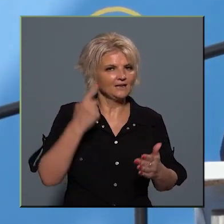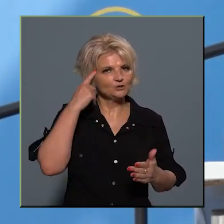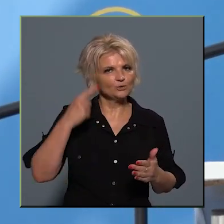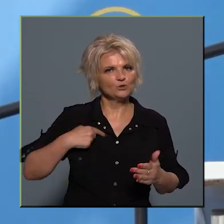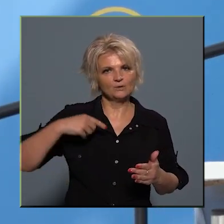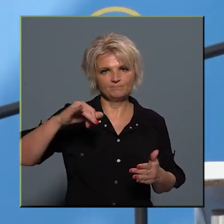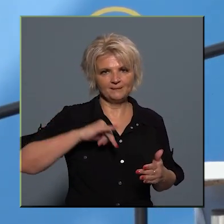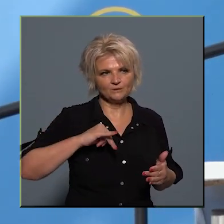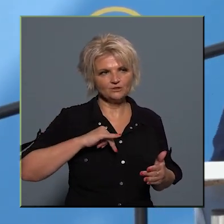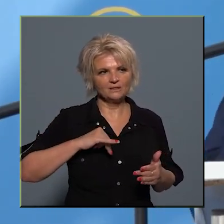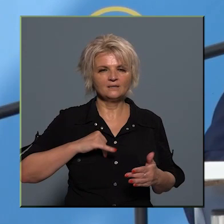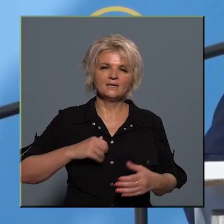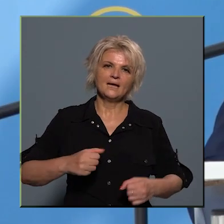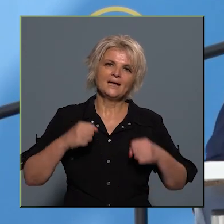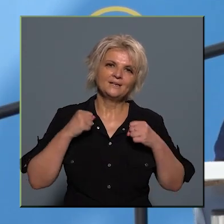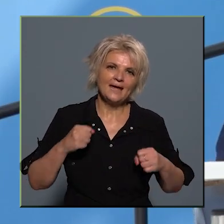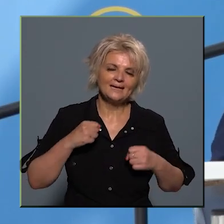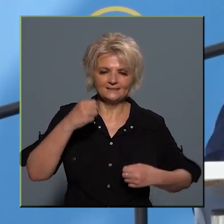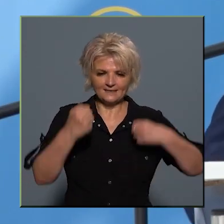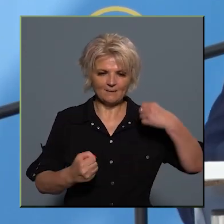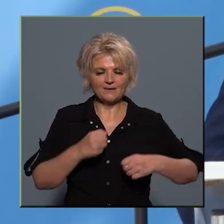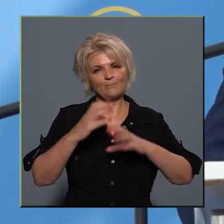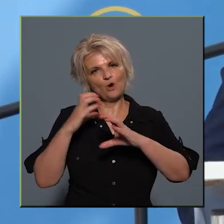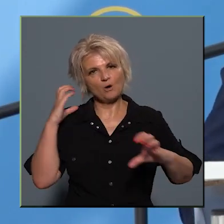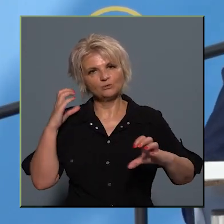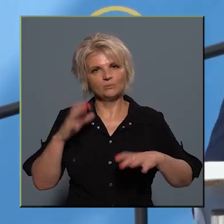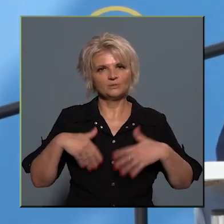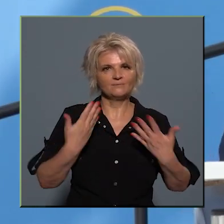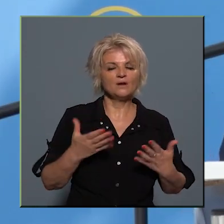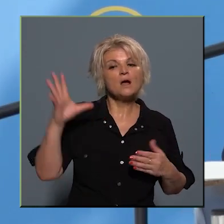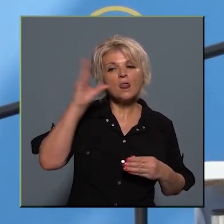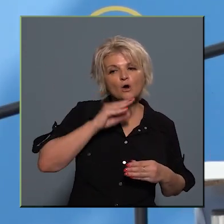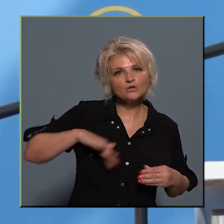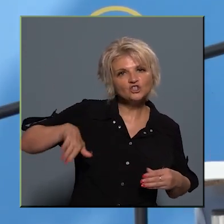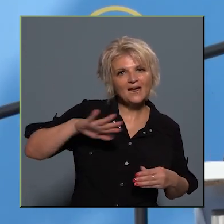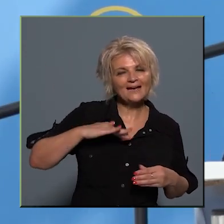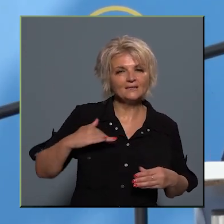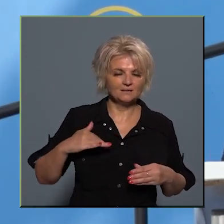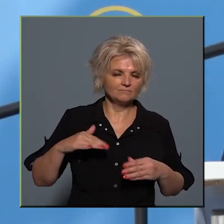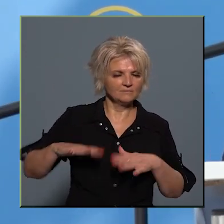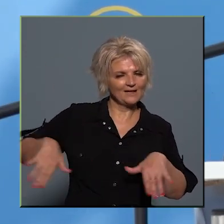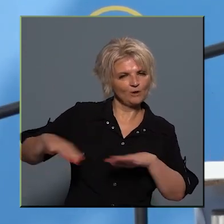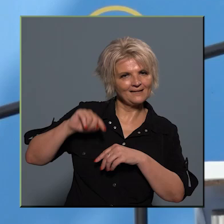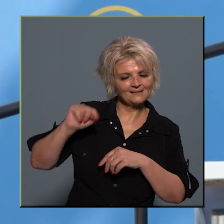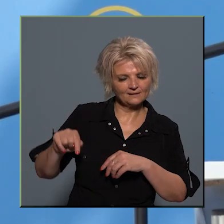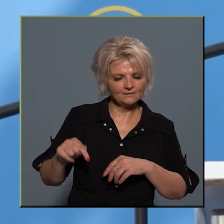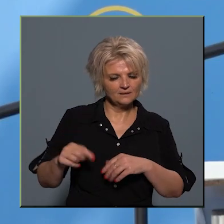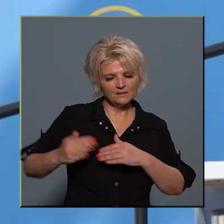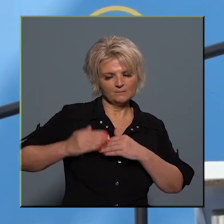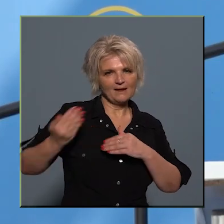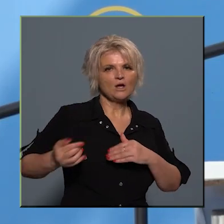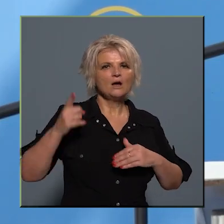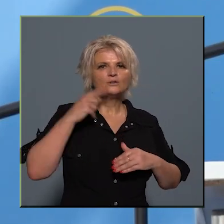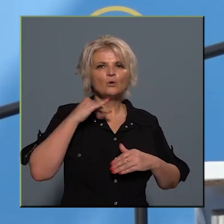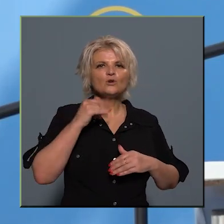biztosítani, legyen szó nehézgépjárművek, autóbuszok, vagy éppenséggel akár a lakossági szegmensben, mint ahogy itt a mellettünk is álló Toyota